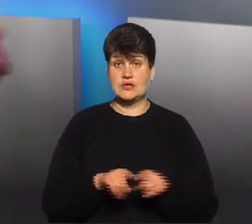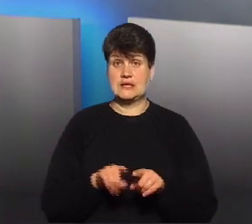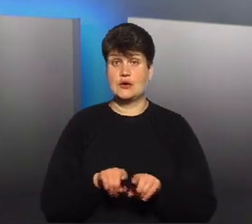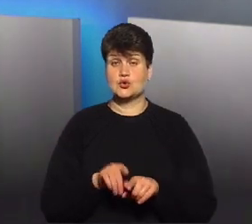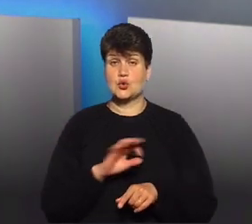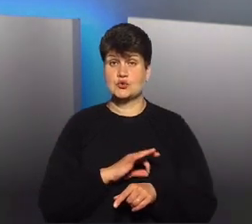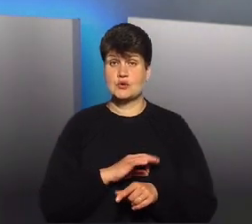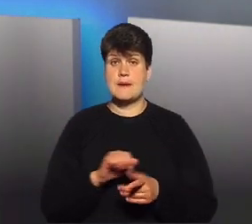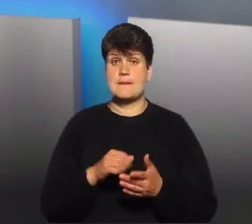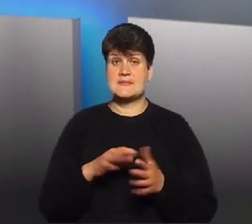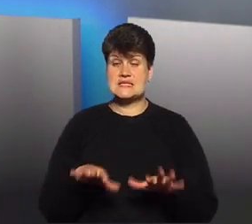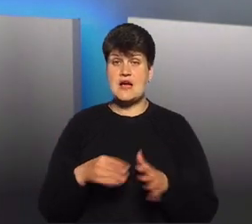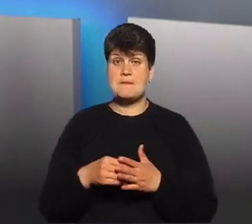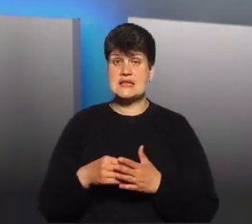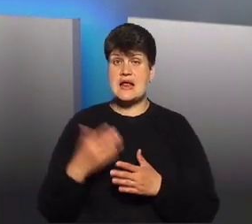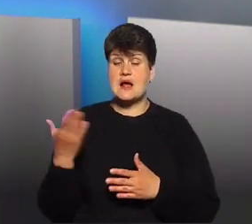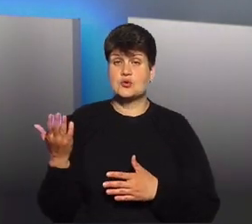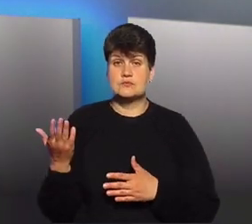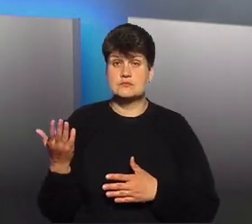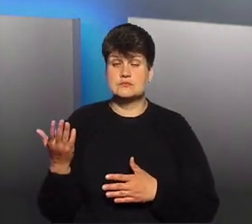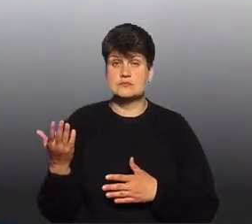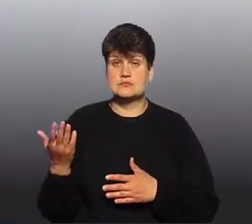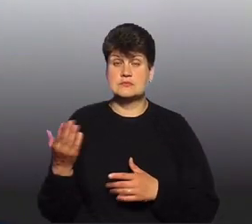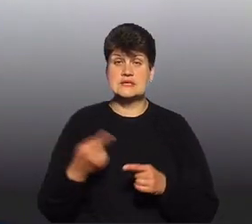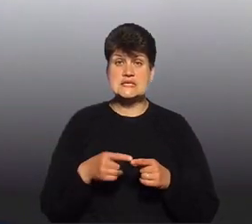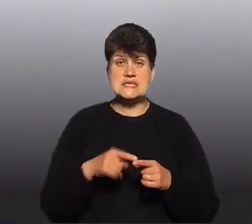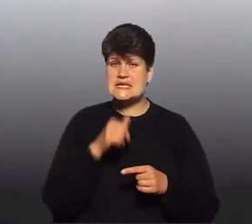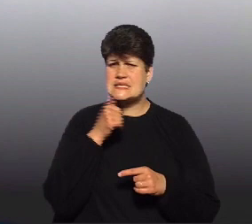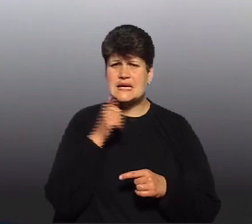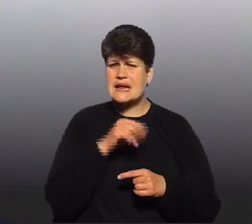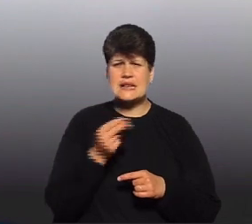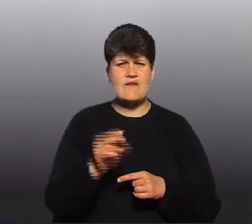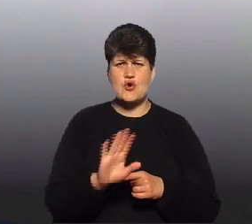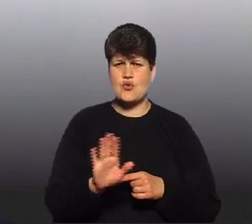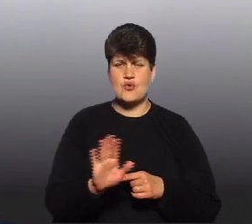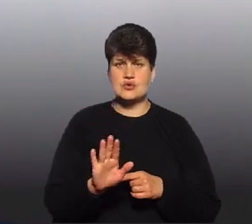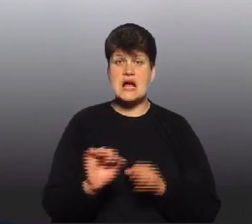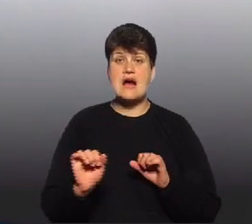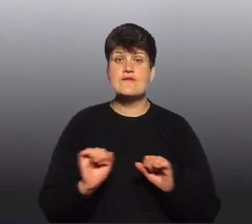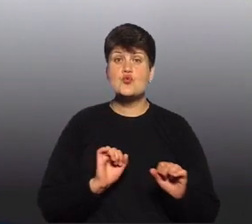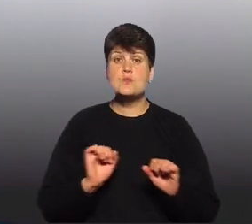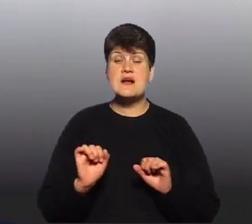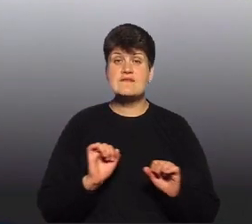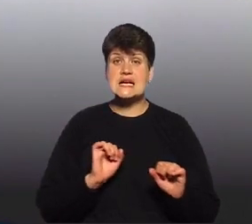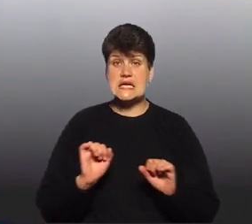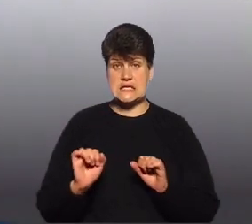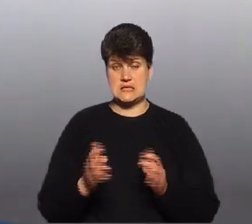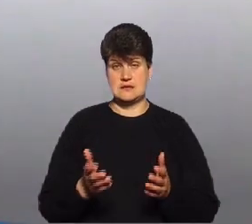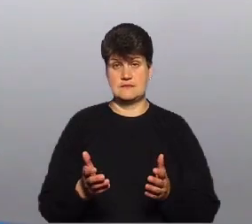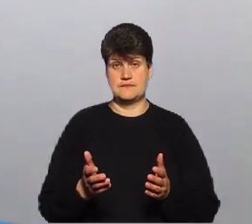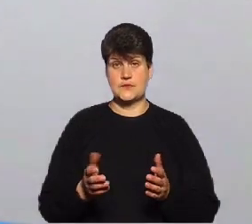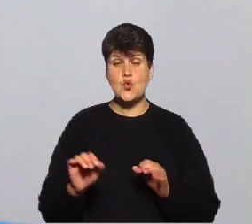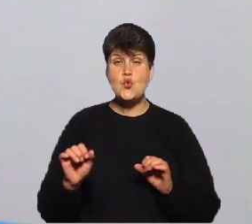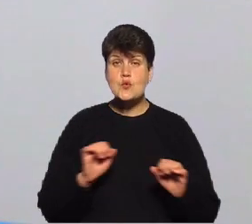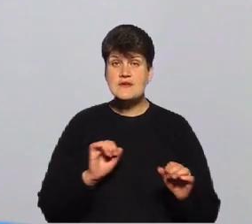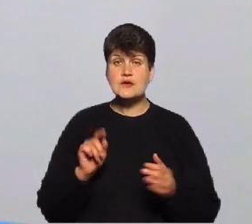матеріалом, розумієте? Тобто секрет не в грошах. В чому? Секрет не в грошах, а в управлінні. І управління повинно бути